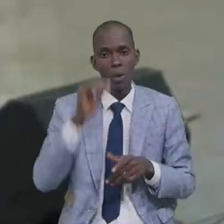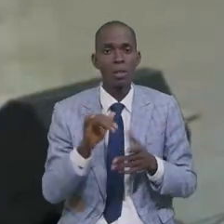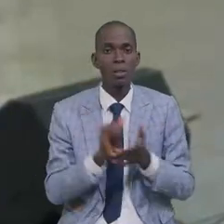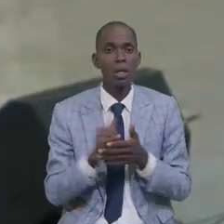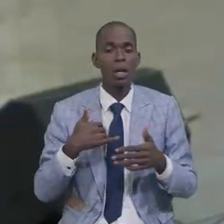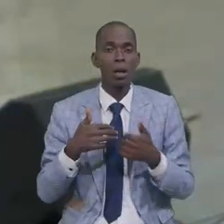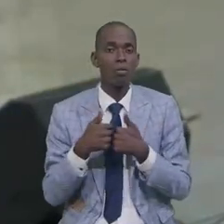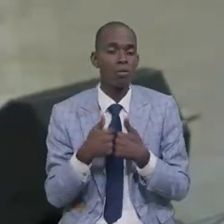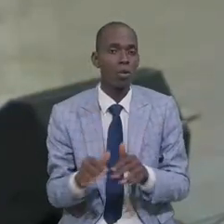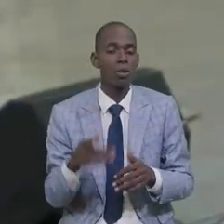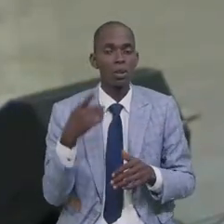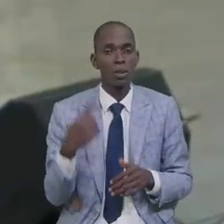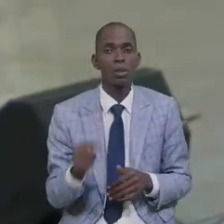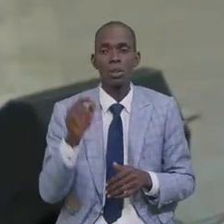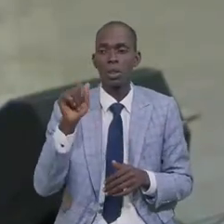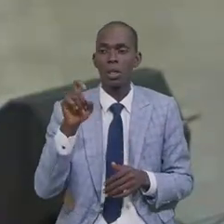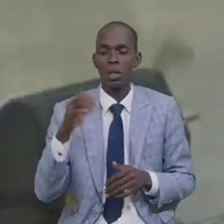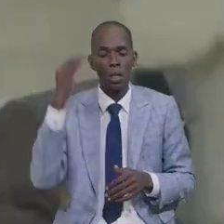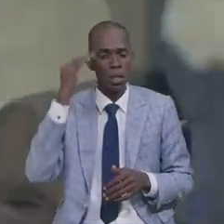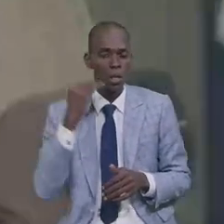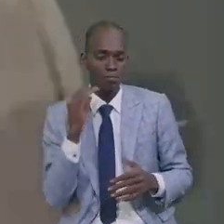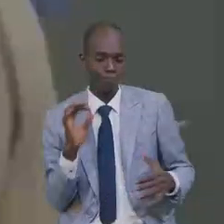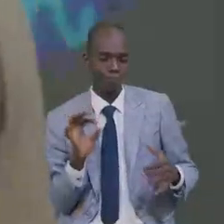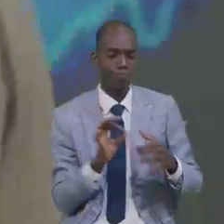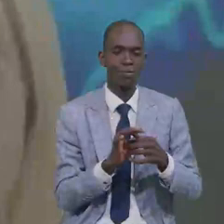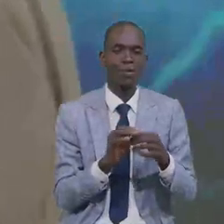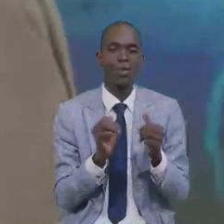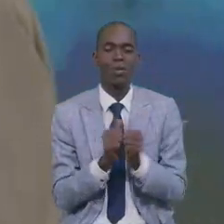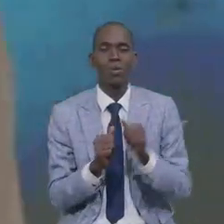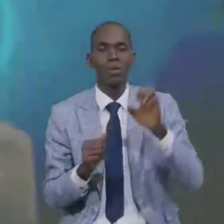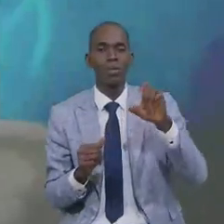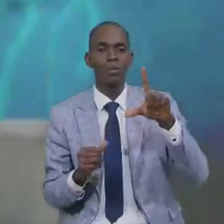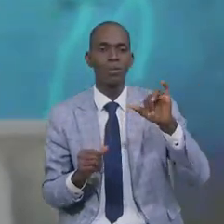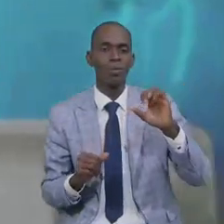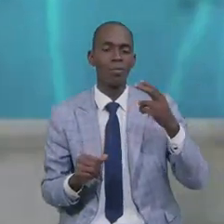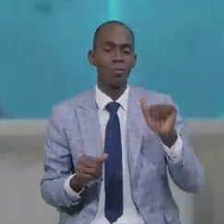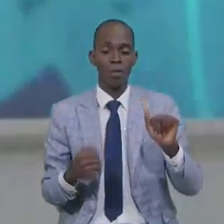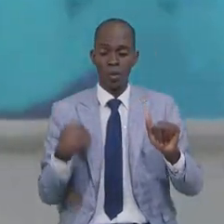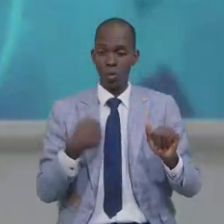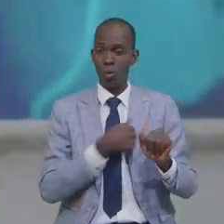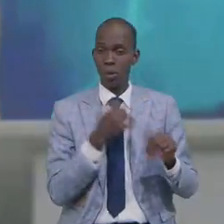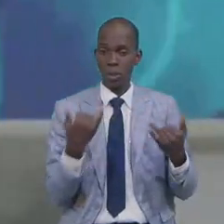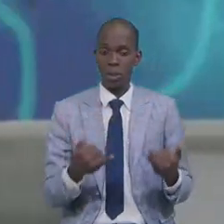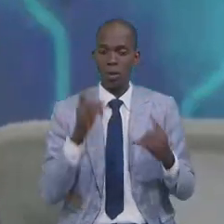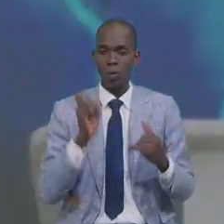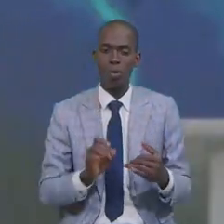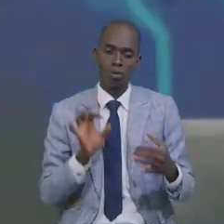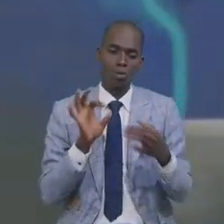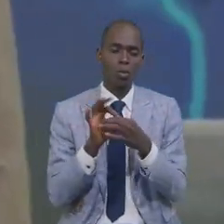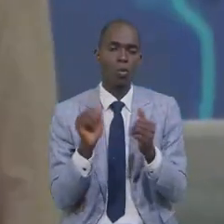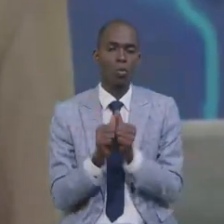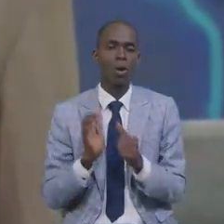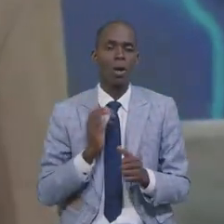qui avait perdu donc le fer de la hache, c'était donc mis en contact